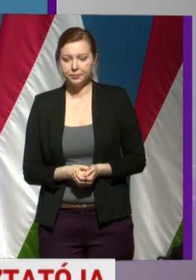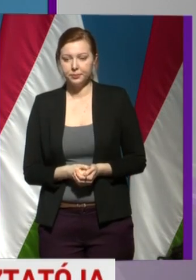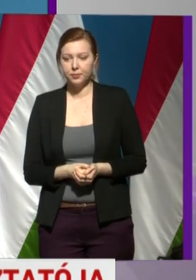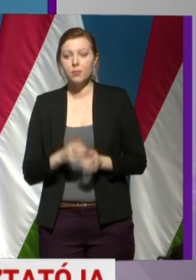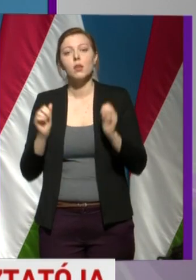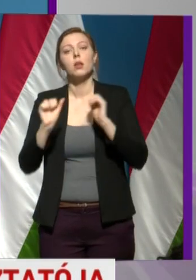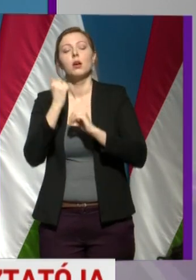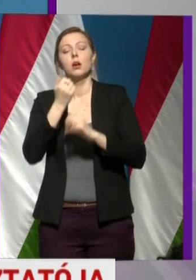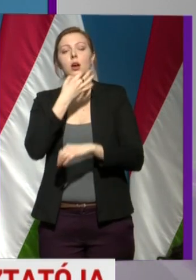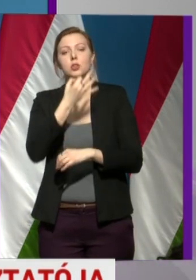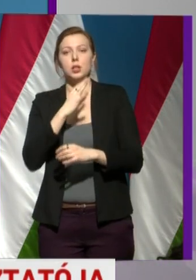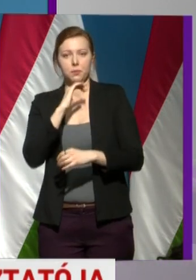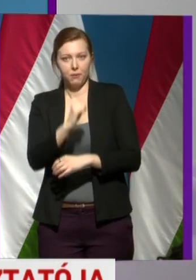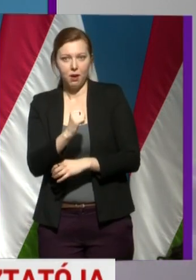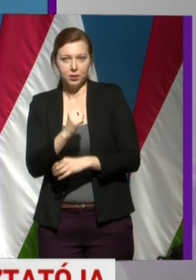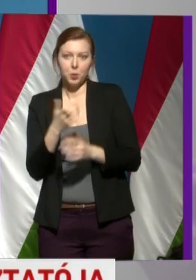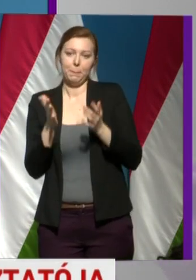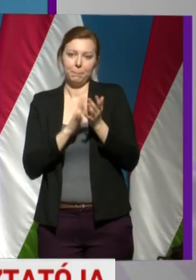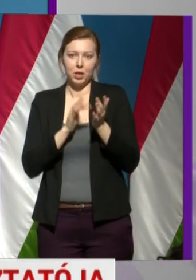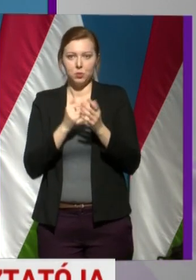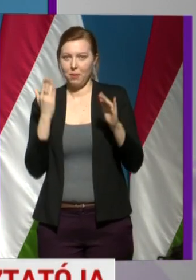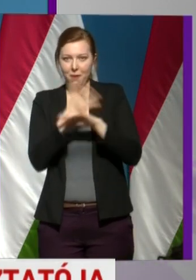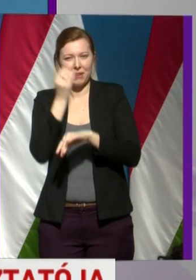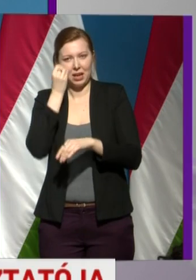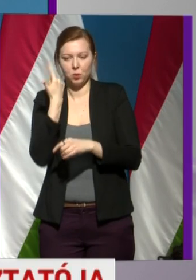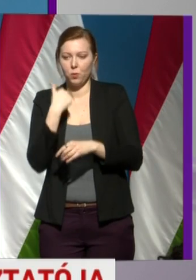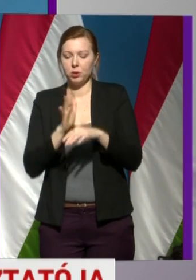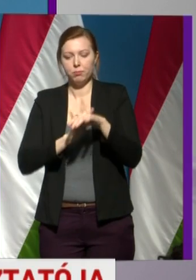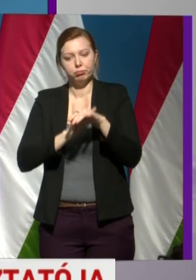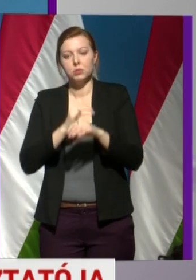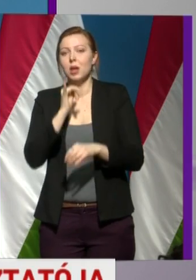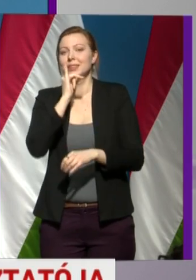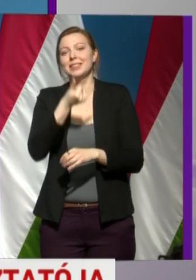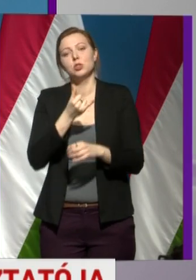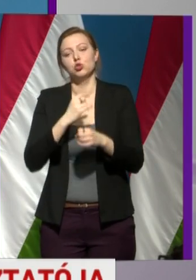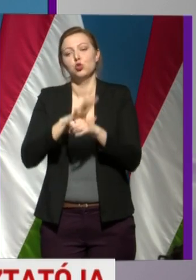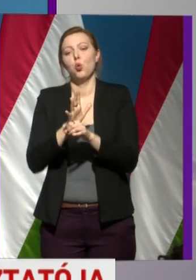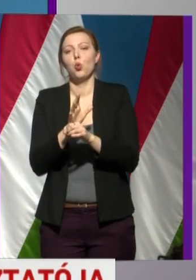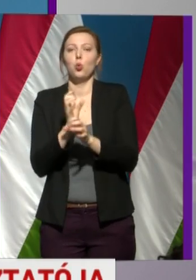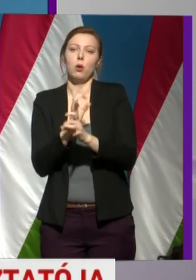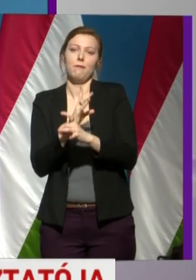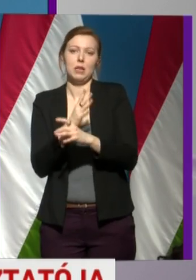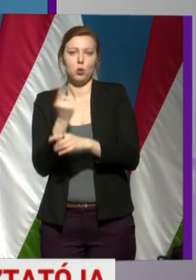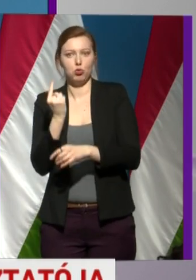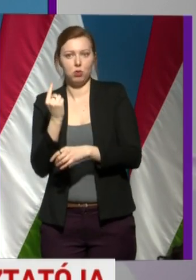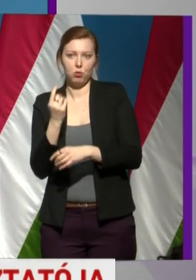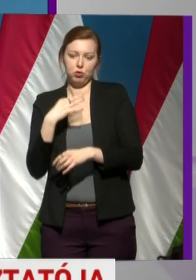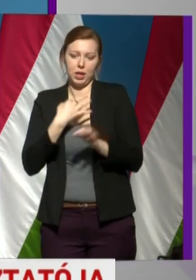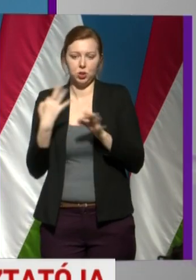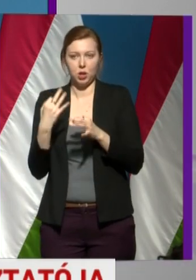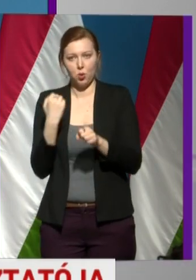Szóval az első kérdésemmel választottam, de akkor megismétlem, mert félreérthető voltam. Nincs koronavírus gyanús egészségügyi dolgozó